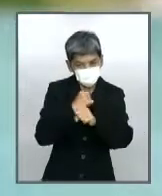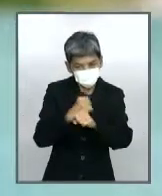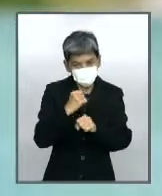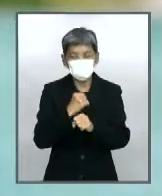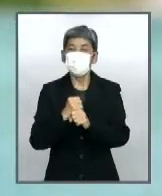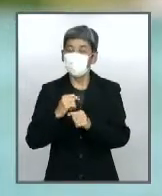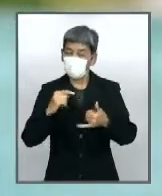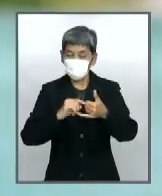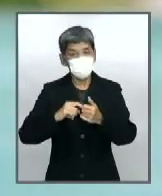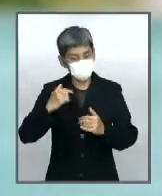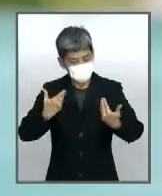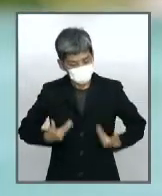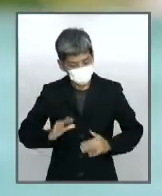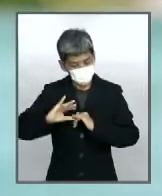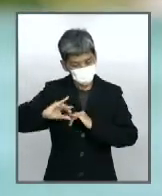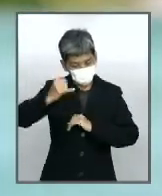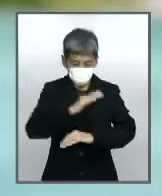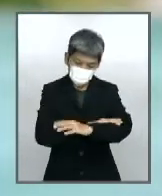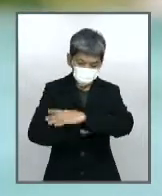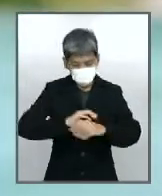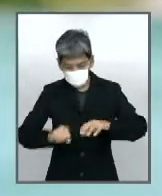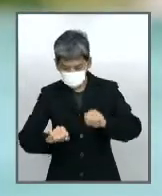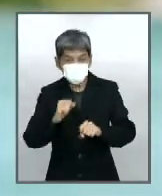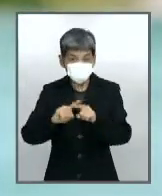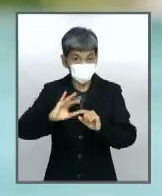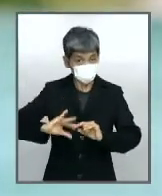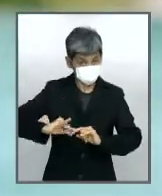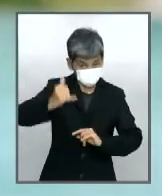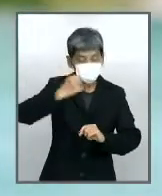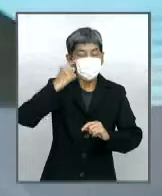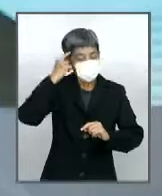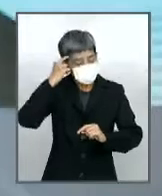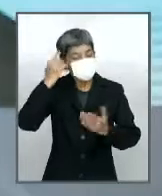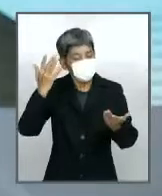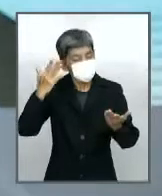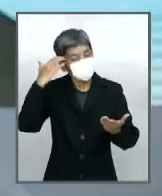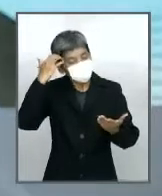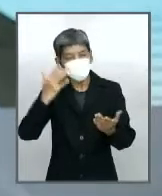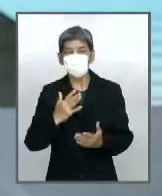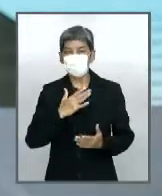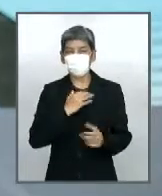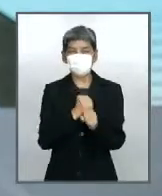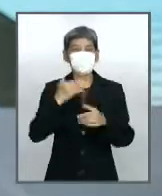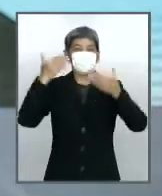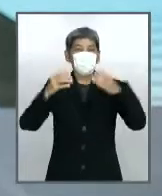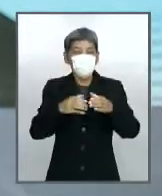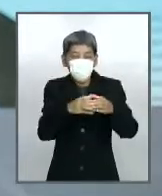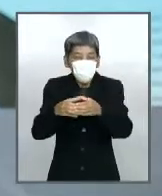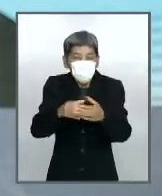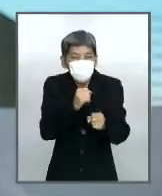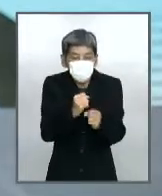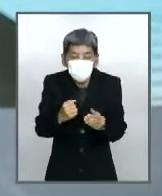ทักษะทางด้านพัฒนาการร่างกายแล้วก็กล้ามเนื้อมัดใหญ่มัดเล็กหรือว่าทางสติปัญญาแบบนี้นะคะเราก็ทำกิจกรรมเ